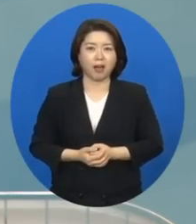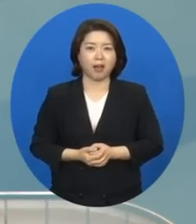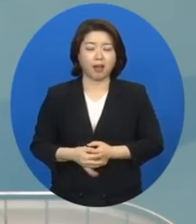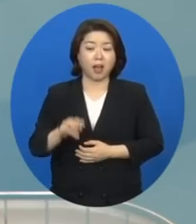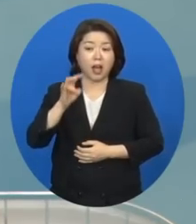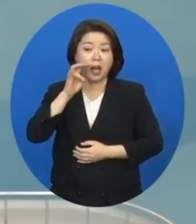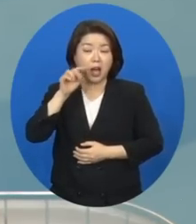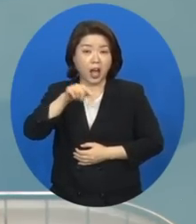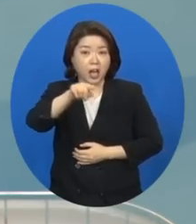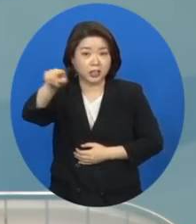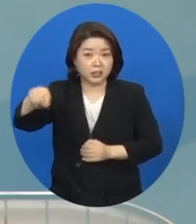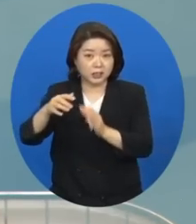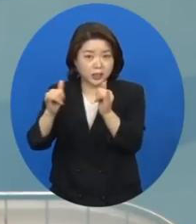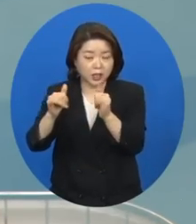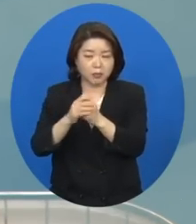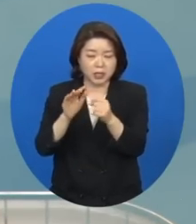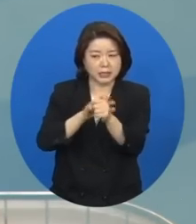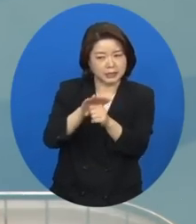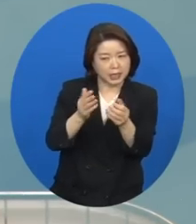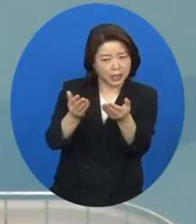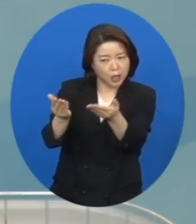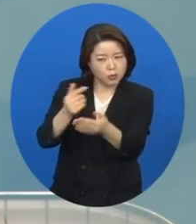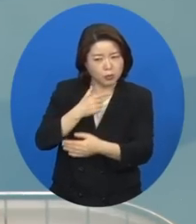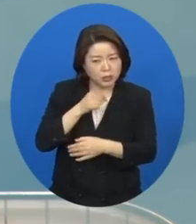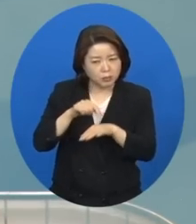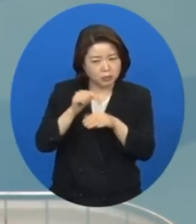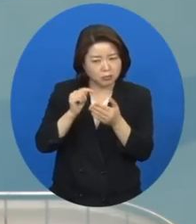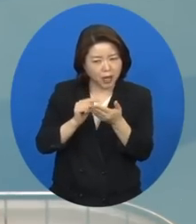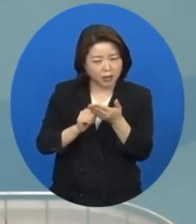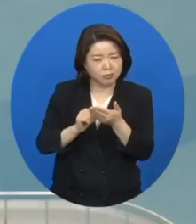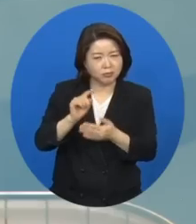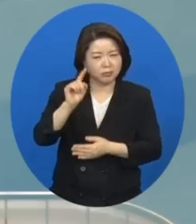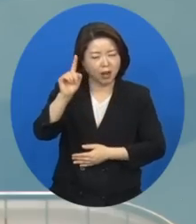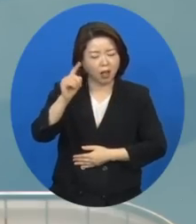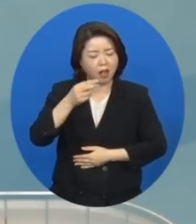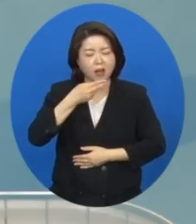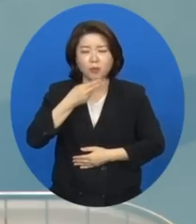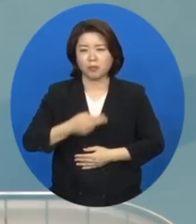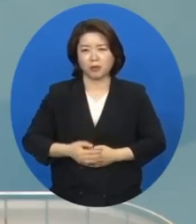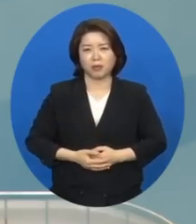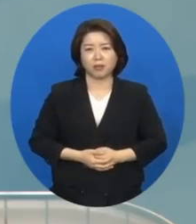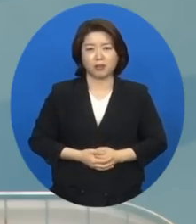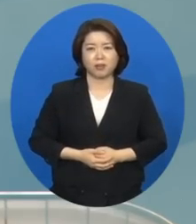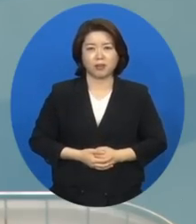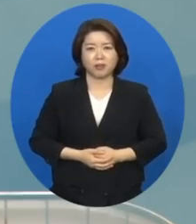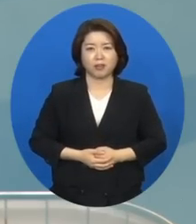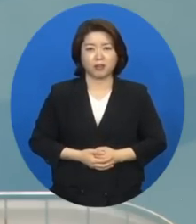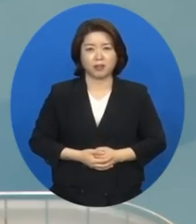생활하시는 분들을 사랑하고 싶은 마음조차 없었어요.